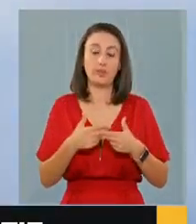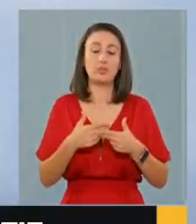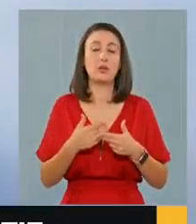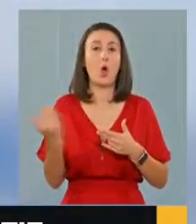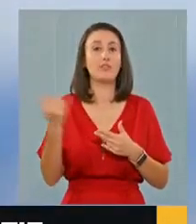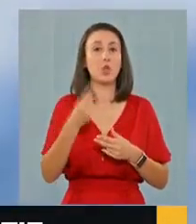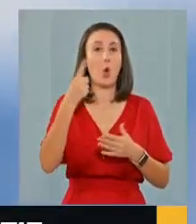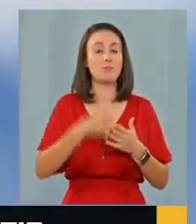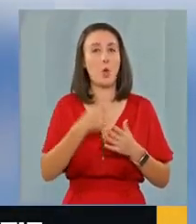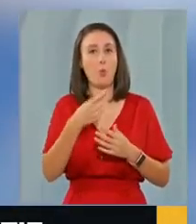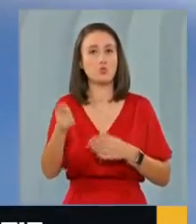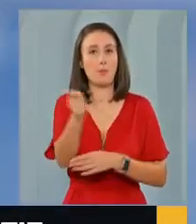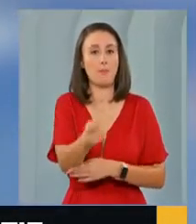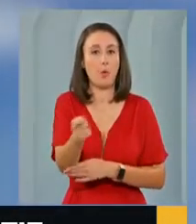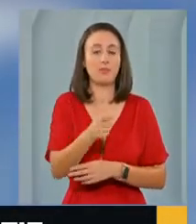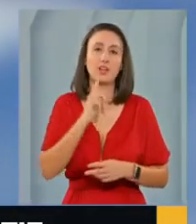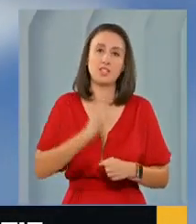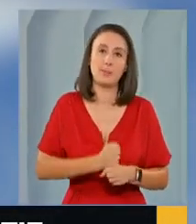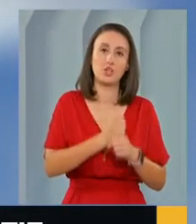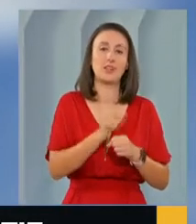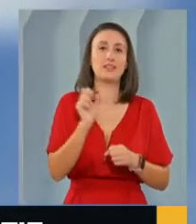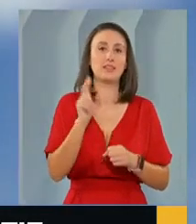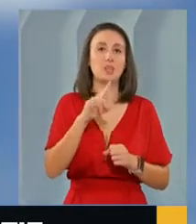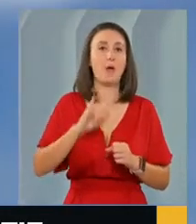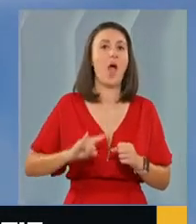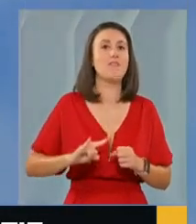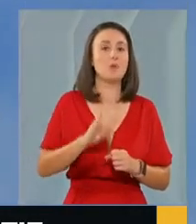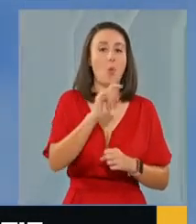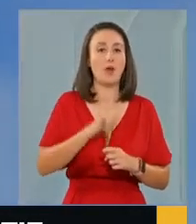1100 de pompieri, sprijiniți de 13 avioane bombardier cu